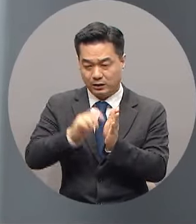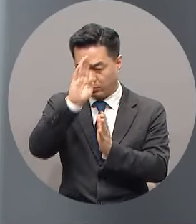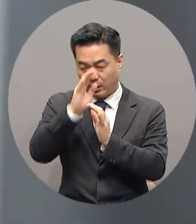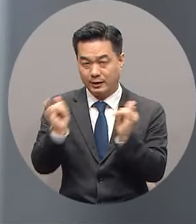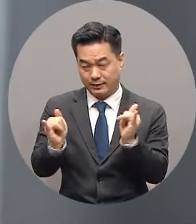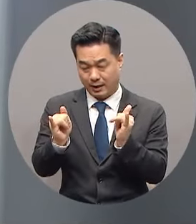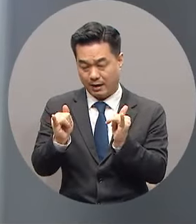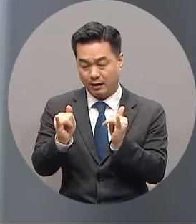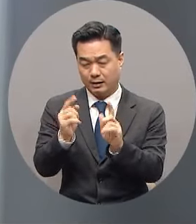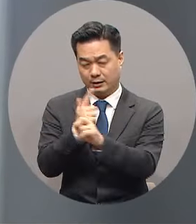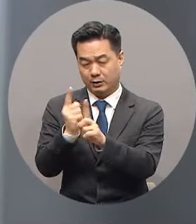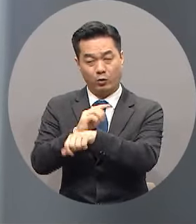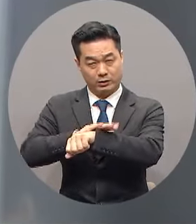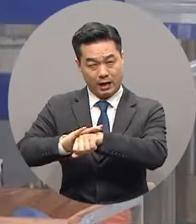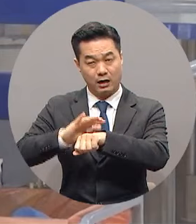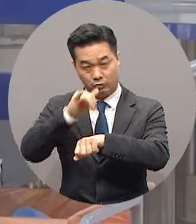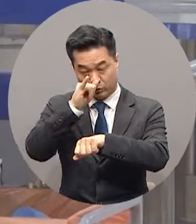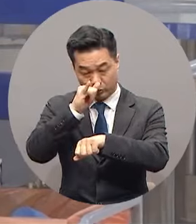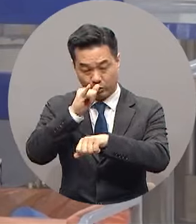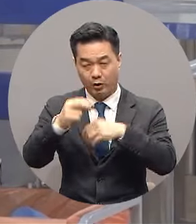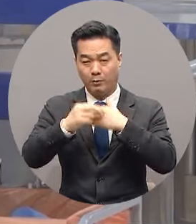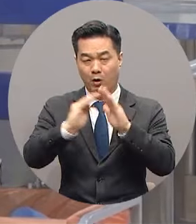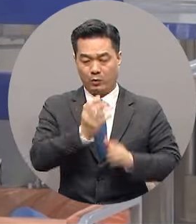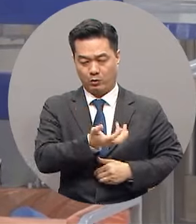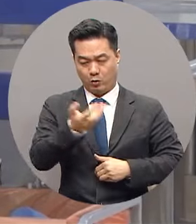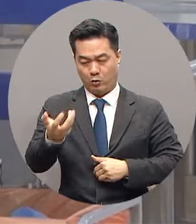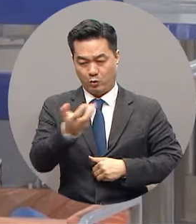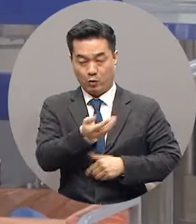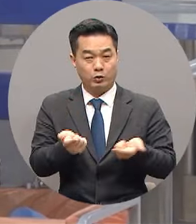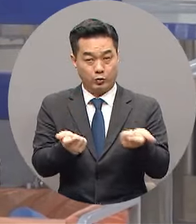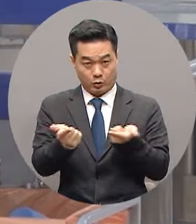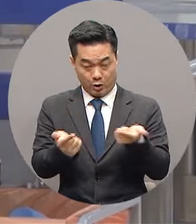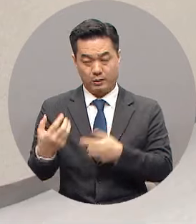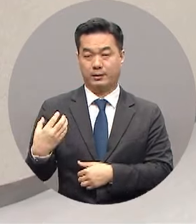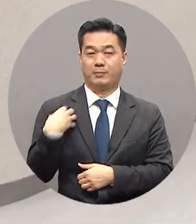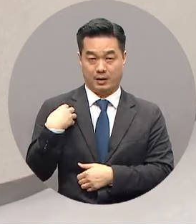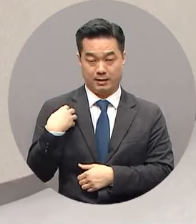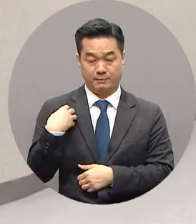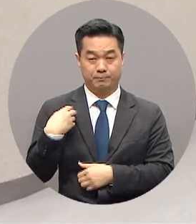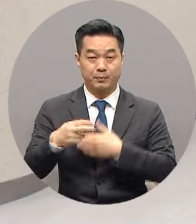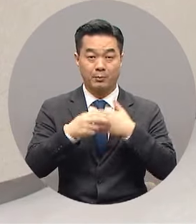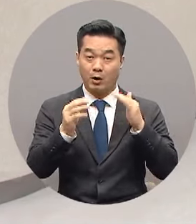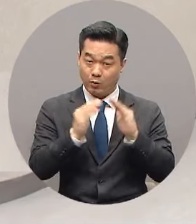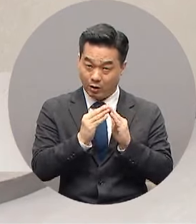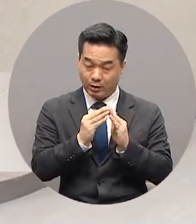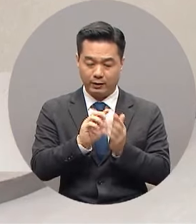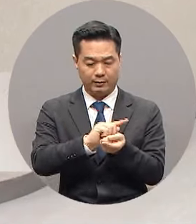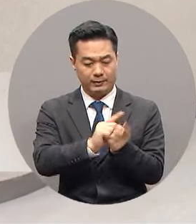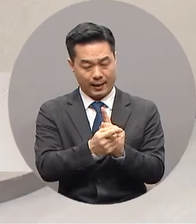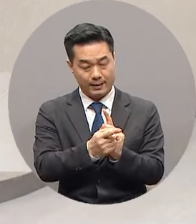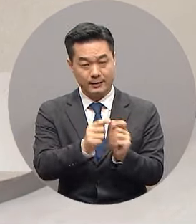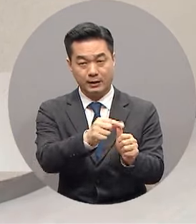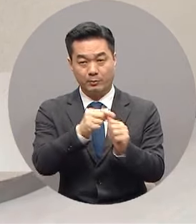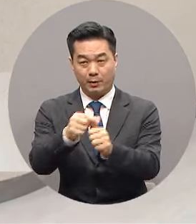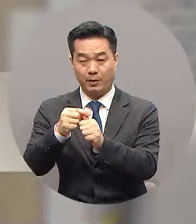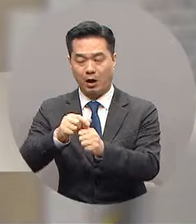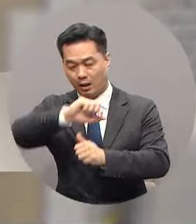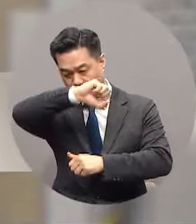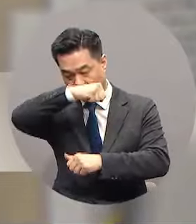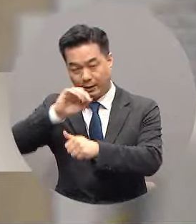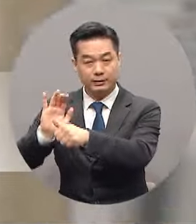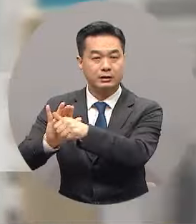치료받도록 전원을 지원하는 컨트롤타워 기능을 수행할 계획입니다. 정부는 병원에서 대체 인력을 채용하기 위한 재정을